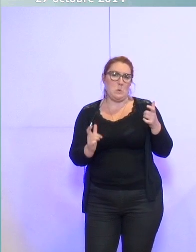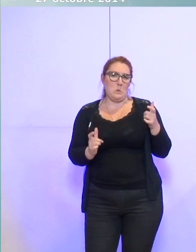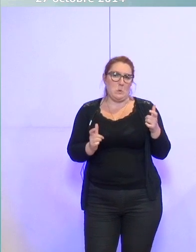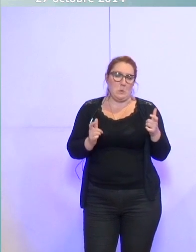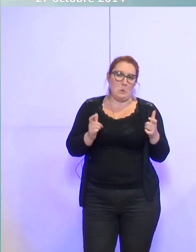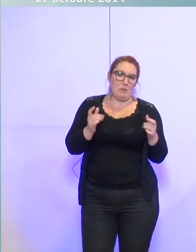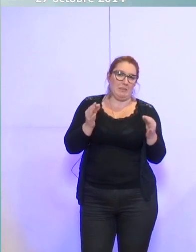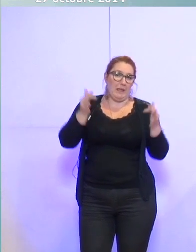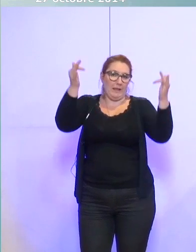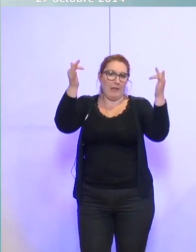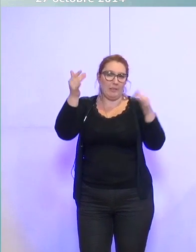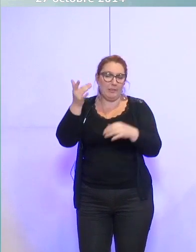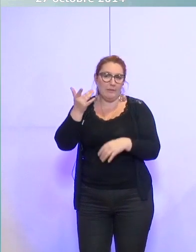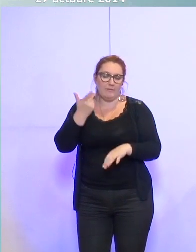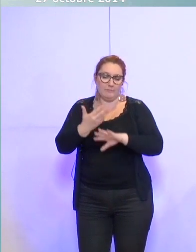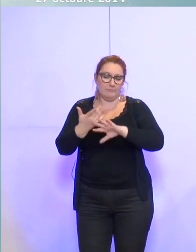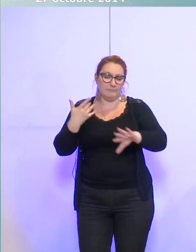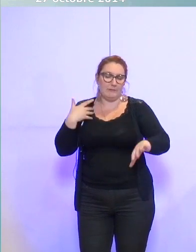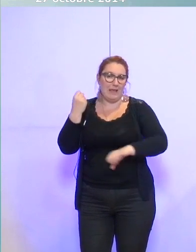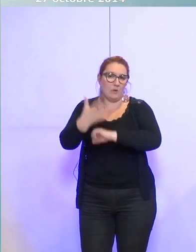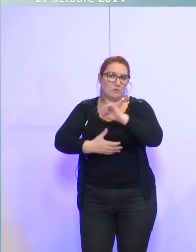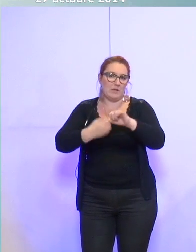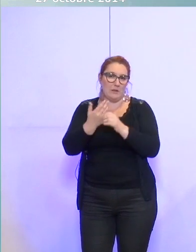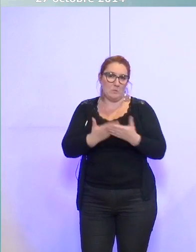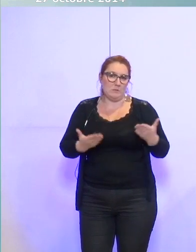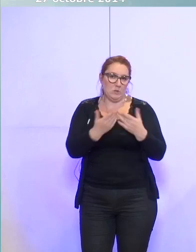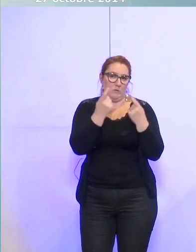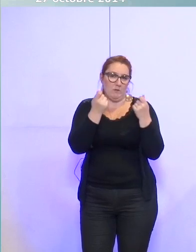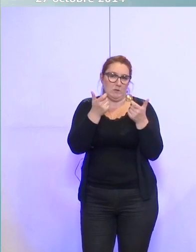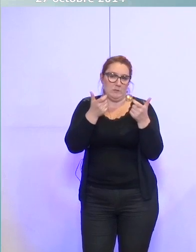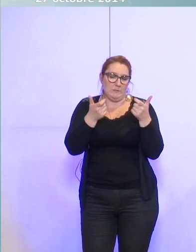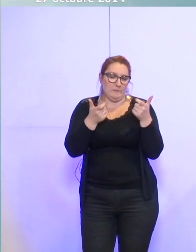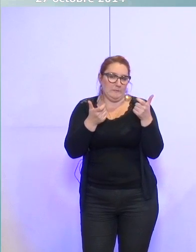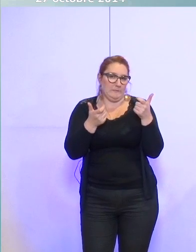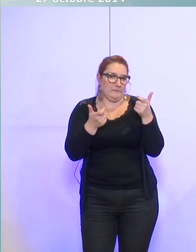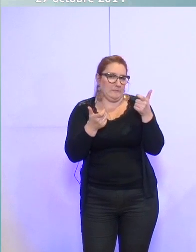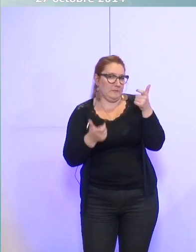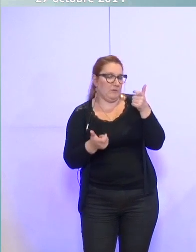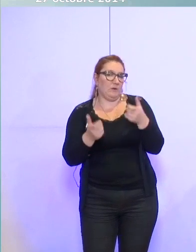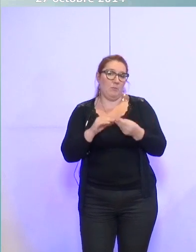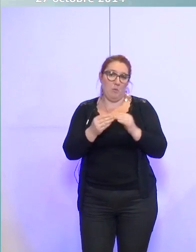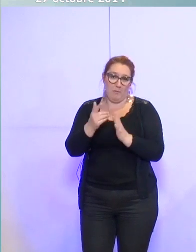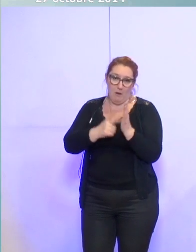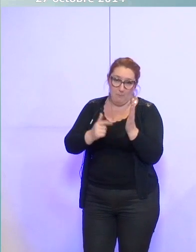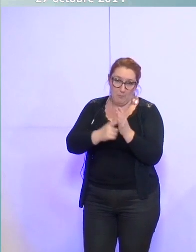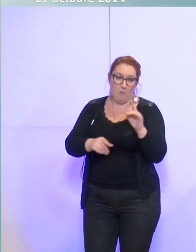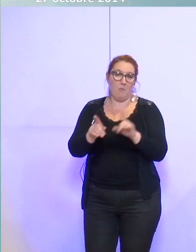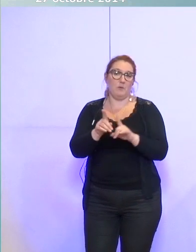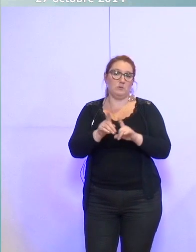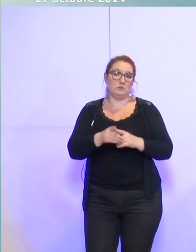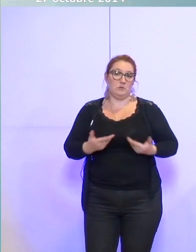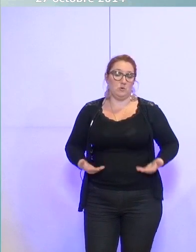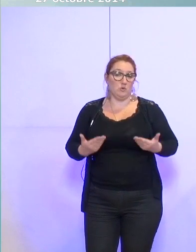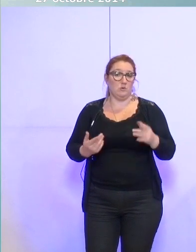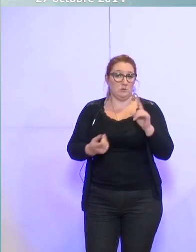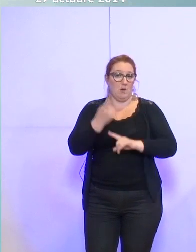situation financière s'est dégradée. Il y a à la fois la situation des impôts, mais il y a aujourd'hui des équilibres légaux